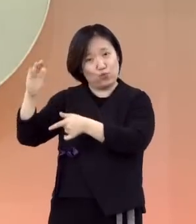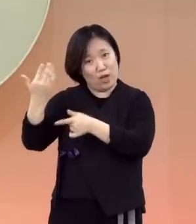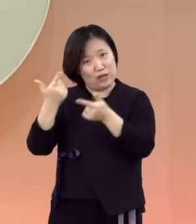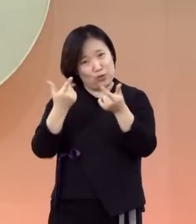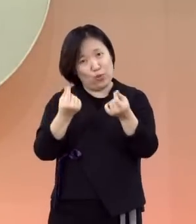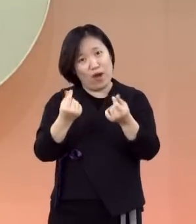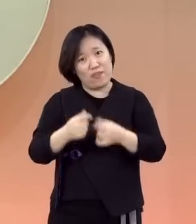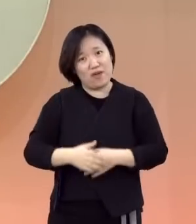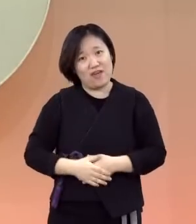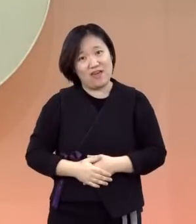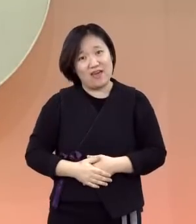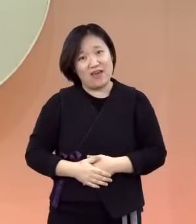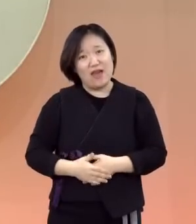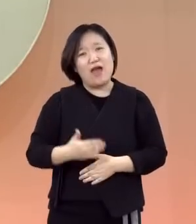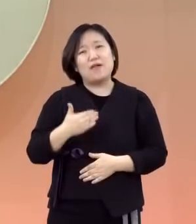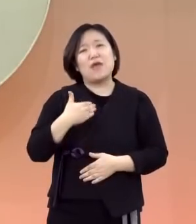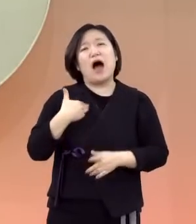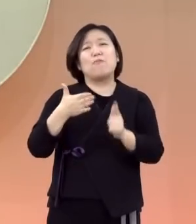모여